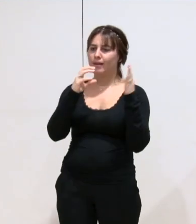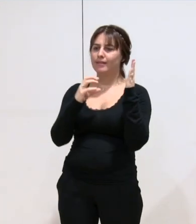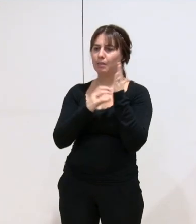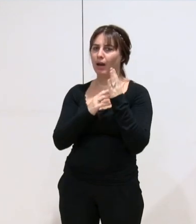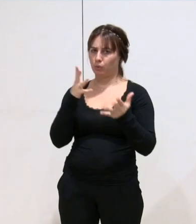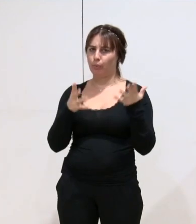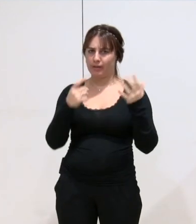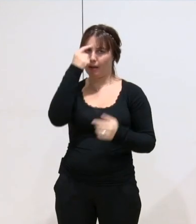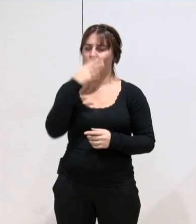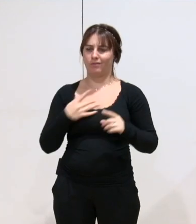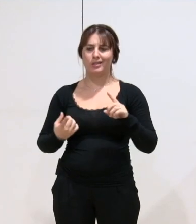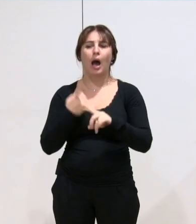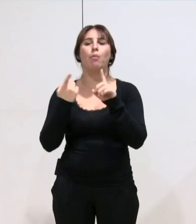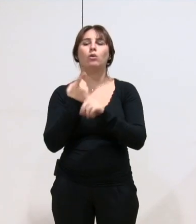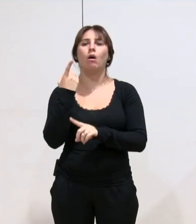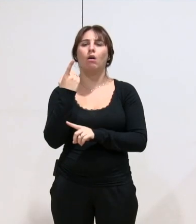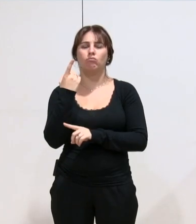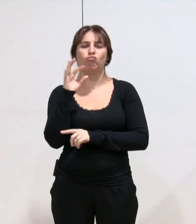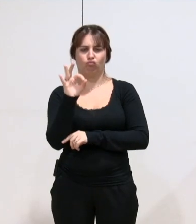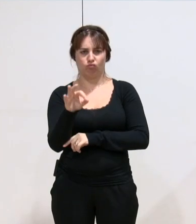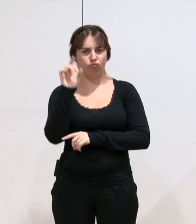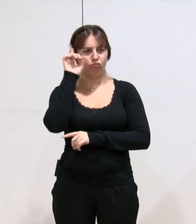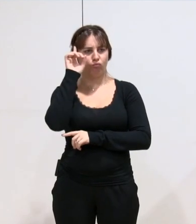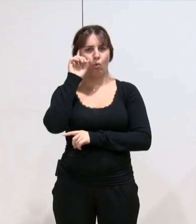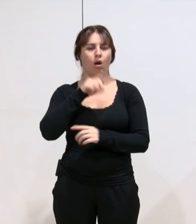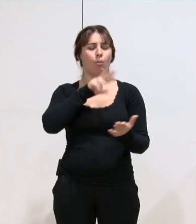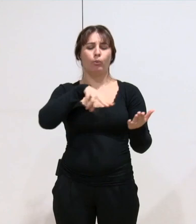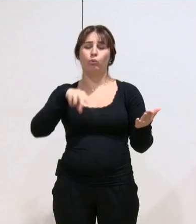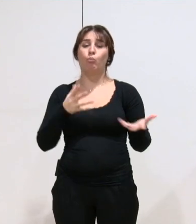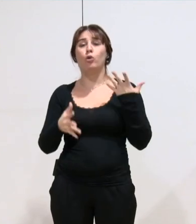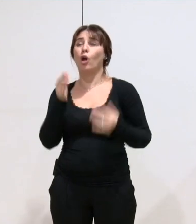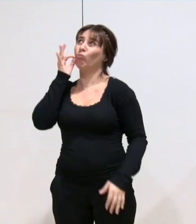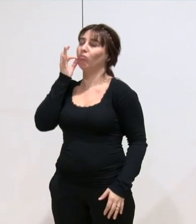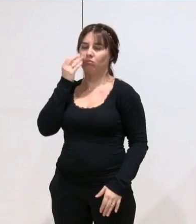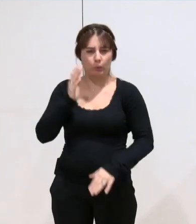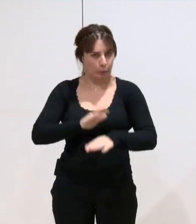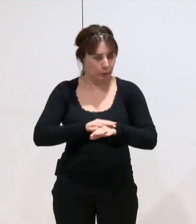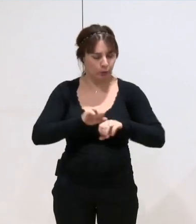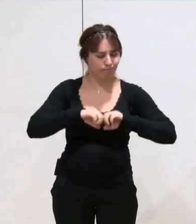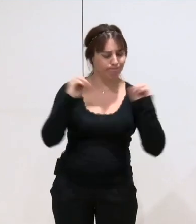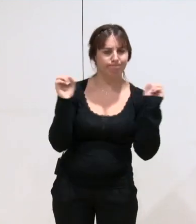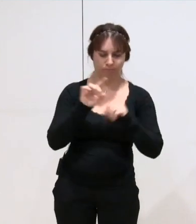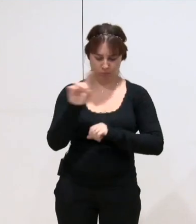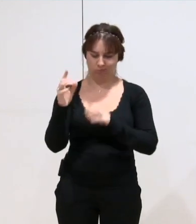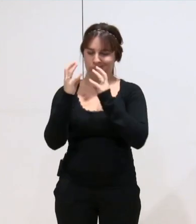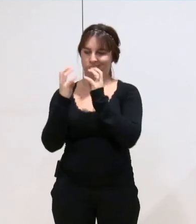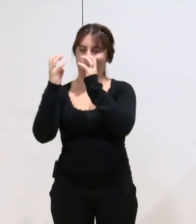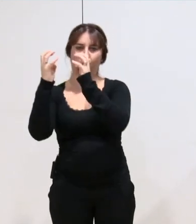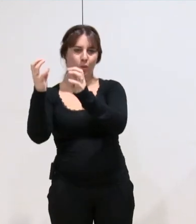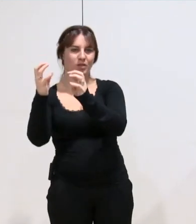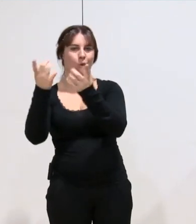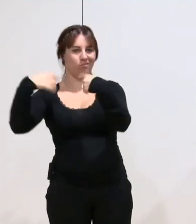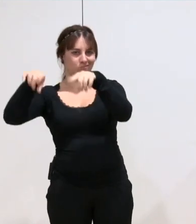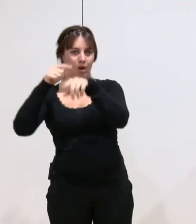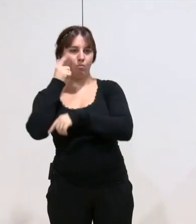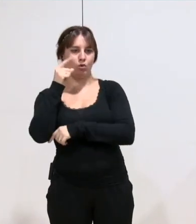plus importante que ce qui pourrait en découler d'une lecture rapide, parce qu'en commission, monsieur Raphaël Gindre nous a